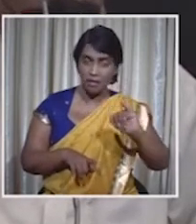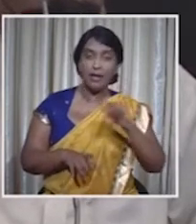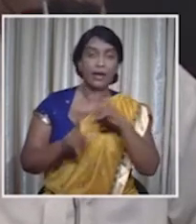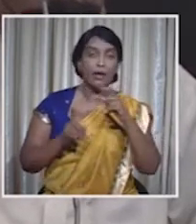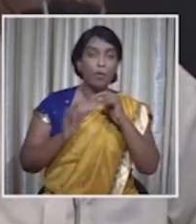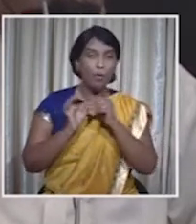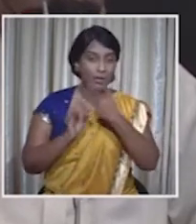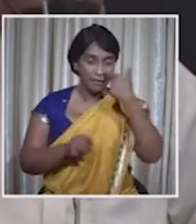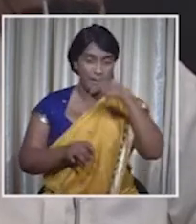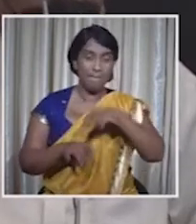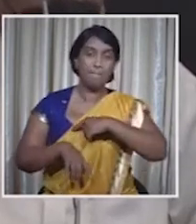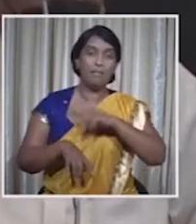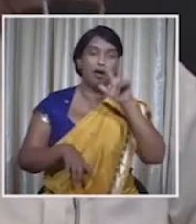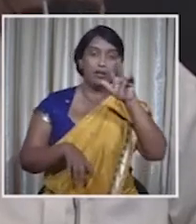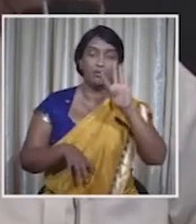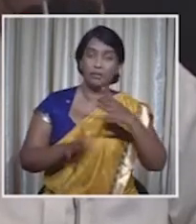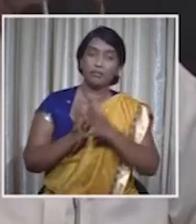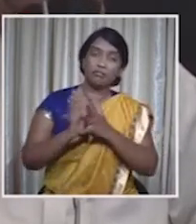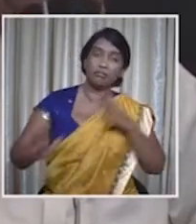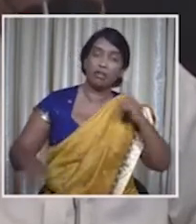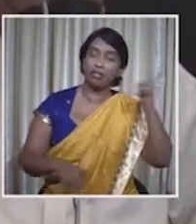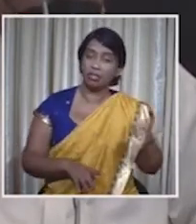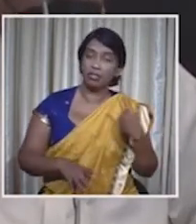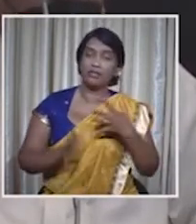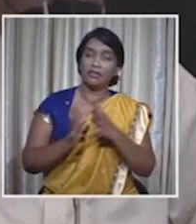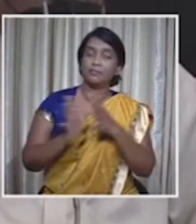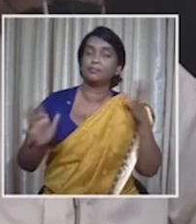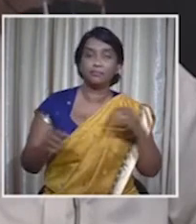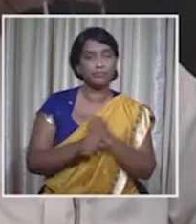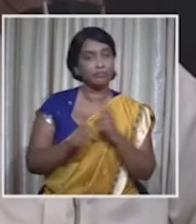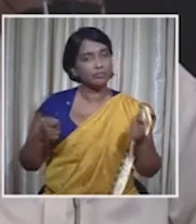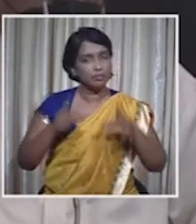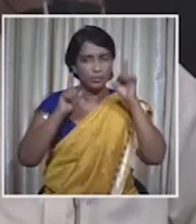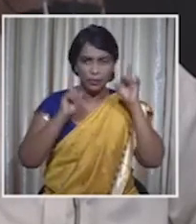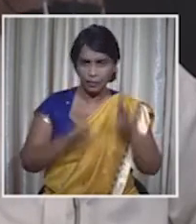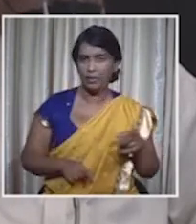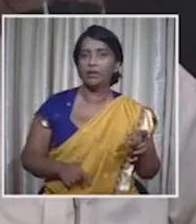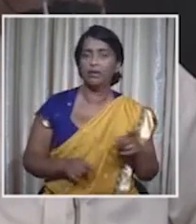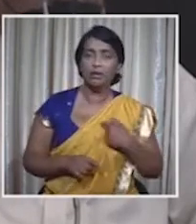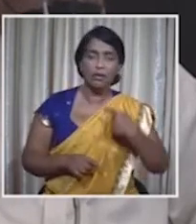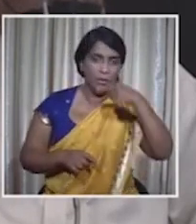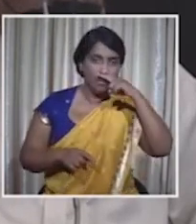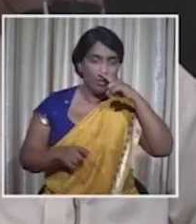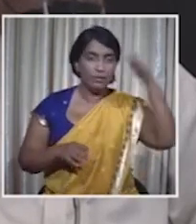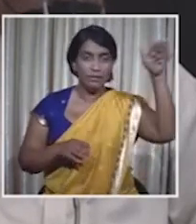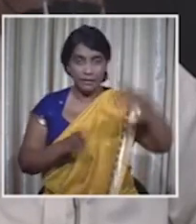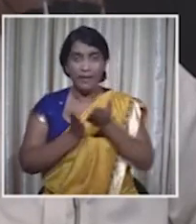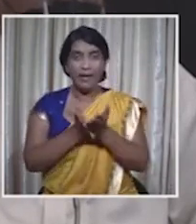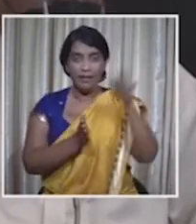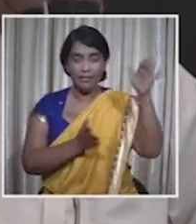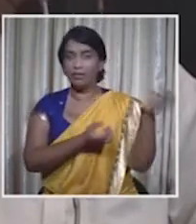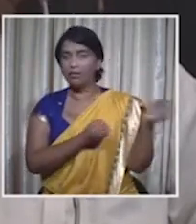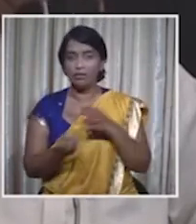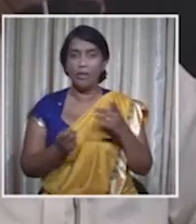වලට පැය ගණන් දවස් ගණන් පෝලිං වල ලත වෙනවා එච්චර ගෙවලා ගන්න. ගෑස් වල තත්ත්වෙත් ඒකමයි. මූද ගාවට